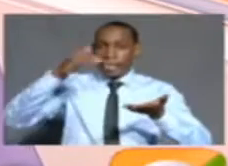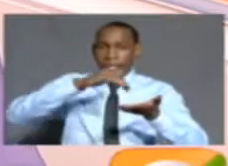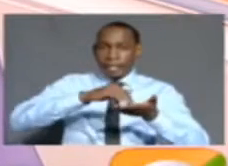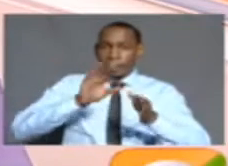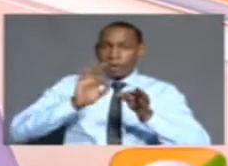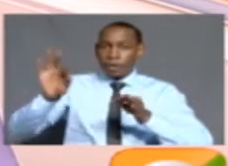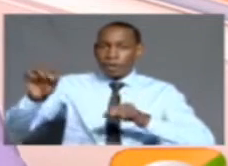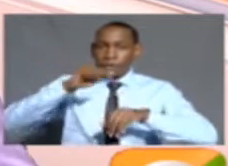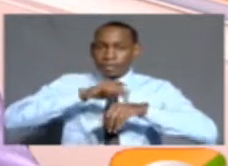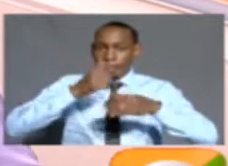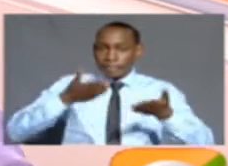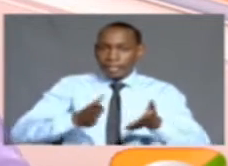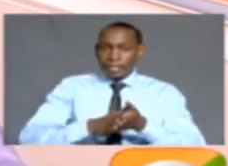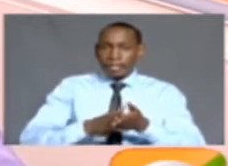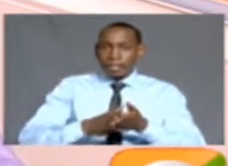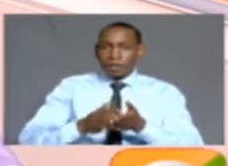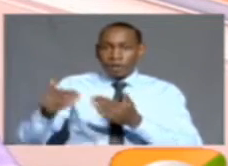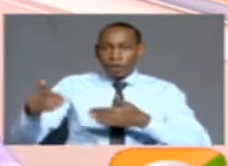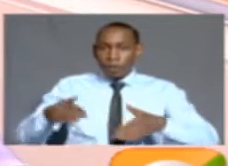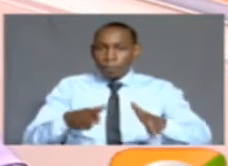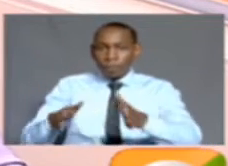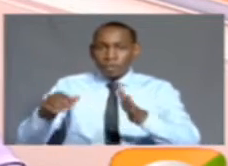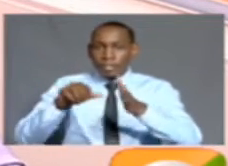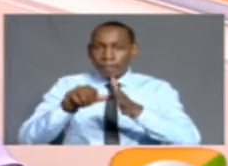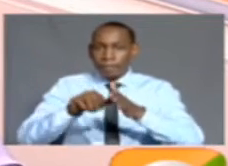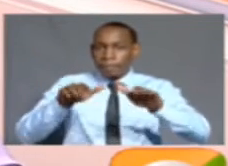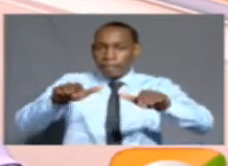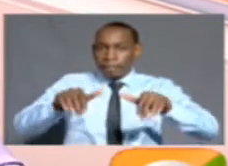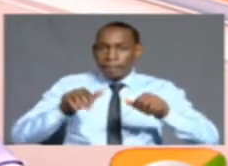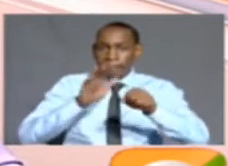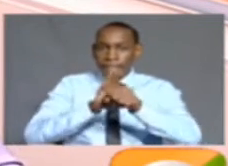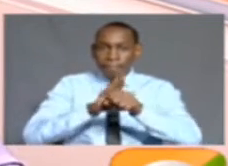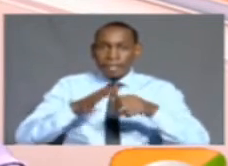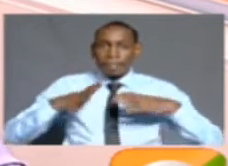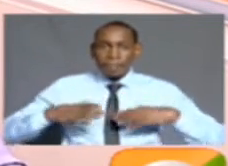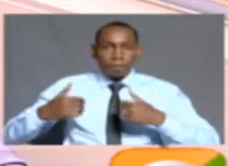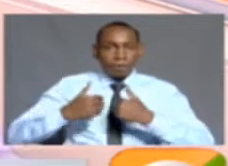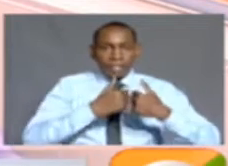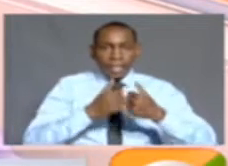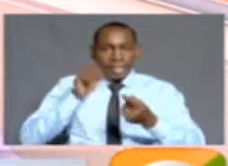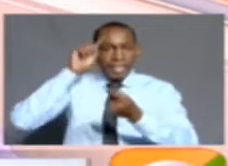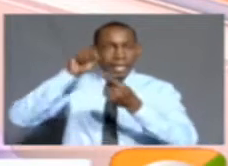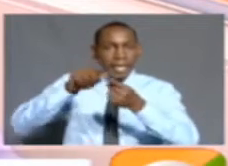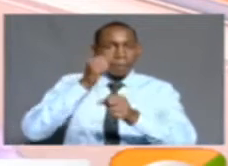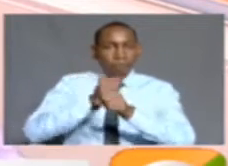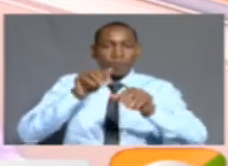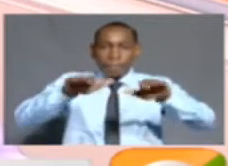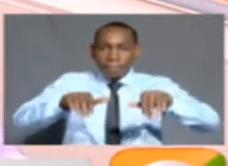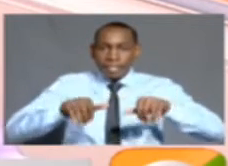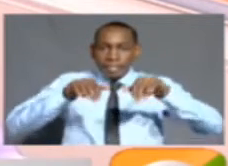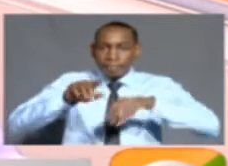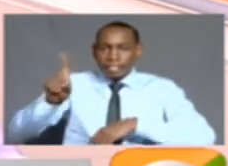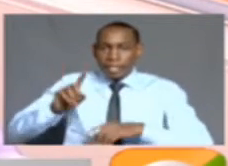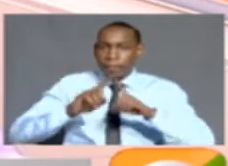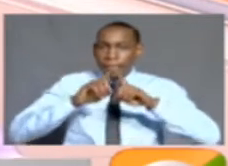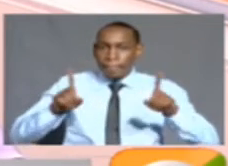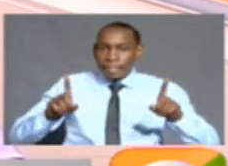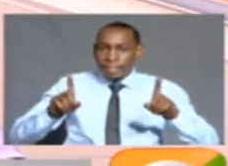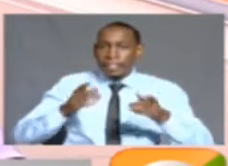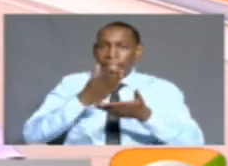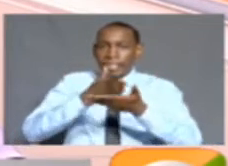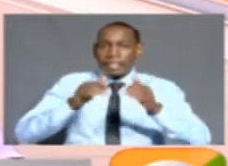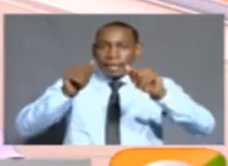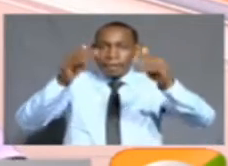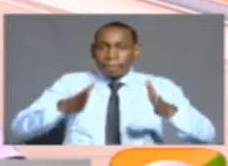Kwa muda mrefu uhaba wa nafasi ya kilimo umekuwa kizungumkuti kwa wengi wanaopania kufanya kilimo mjini. Hata hivyo, baadhi ya